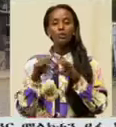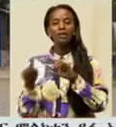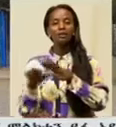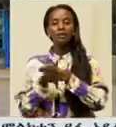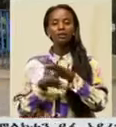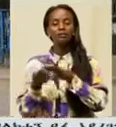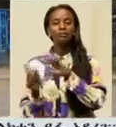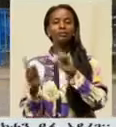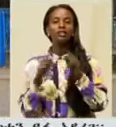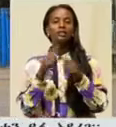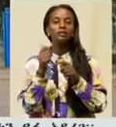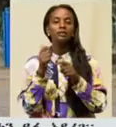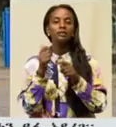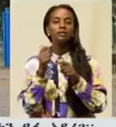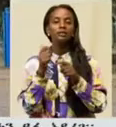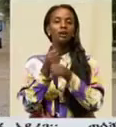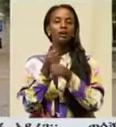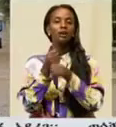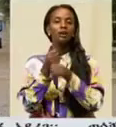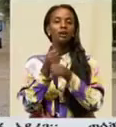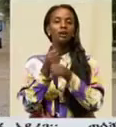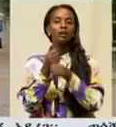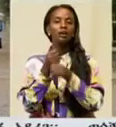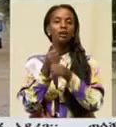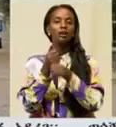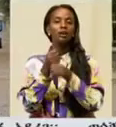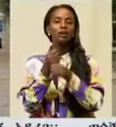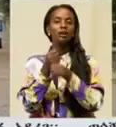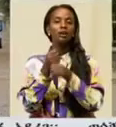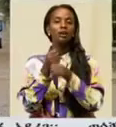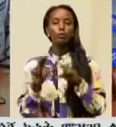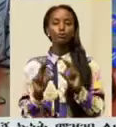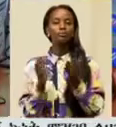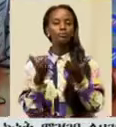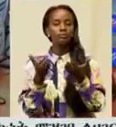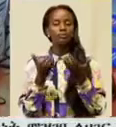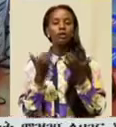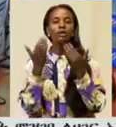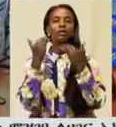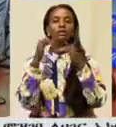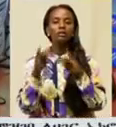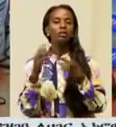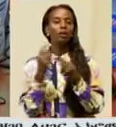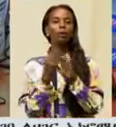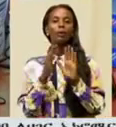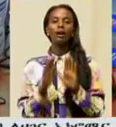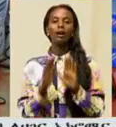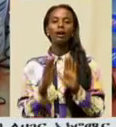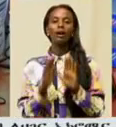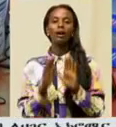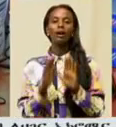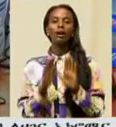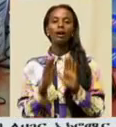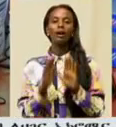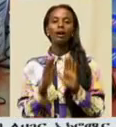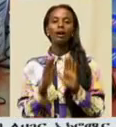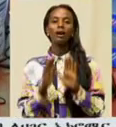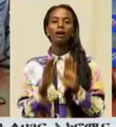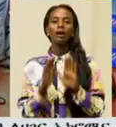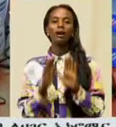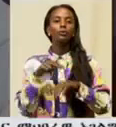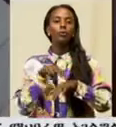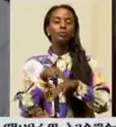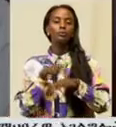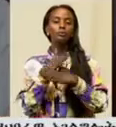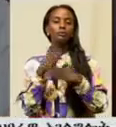እንዲያወርዱ ክትትልና ድጋፍ እያደረገ ነው። ዛሬም ግን ቢሮዎቹ በሚፈለገው ልክ ተግባራዊ እያደረጉት አይደለም። ተቋም የመገንባቱ